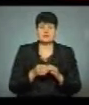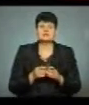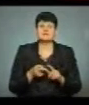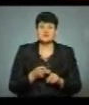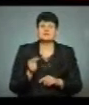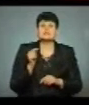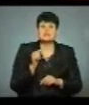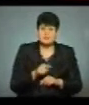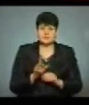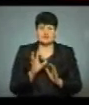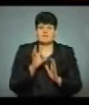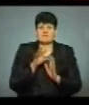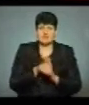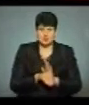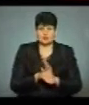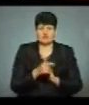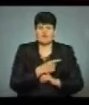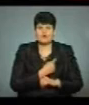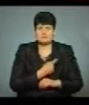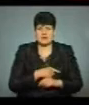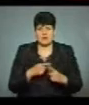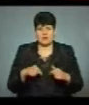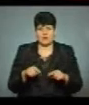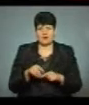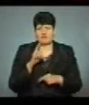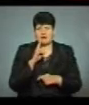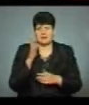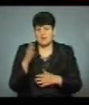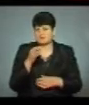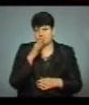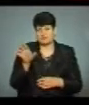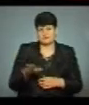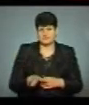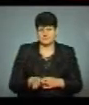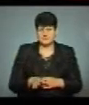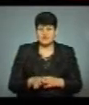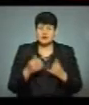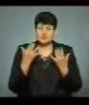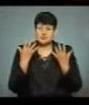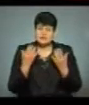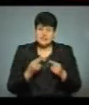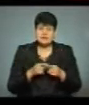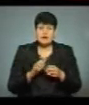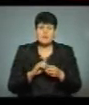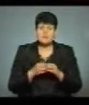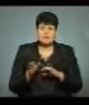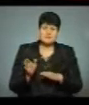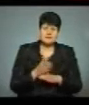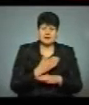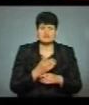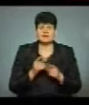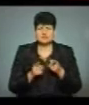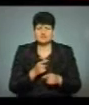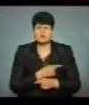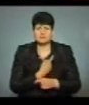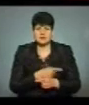мотивів, що вони введуть відповідний госпітальний округ, там, зокрема, в Кременецький, що їх не влаштовувало. На сьогоднішній день ця проблема знята, і дійсно медична реформа